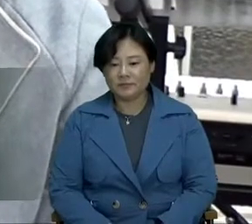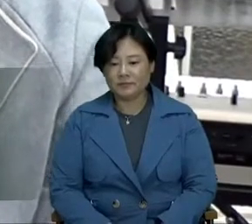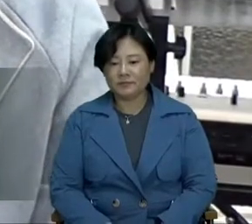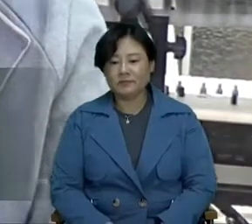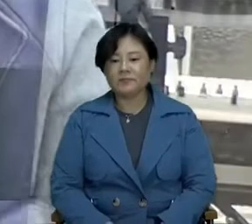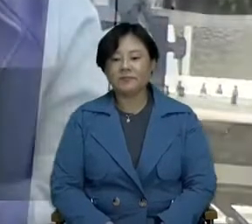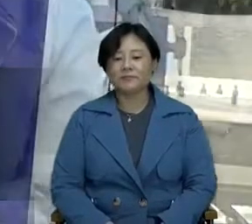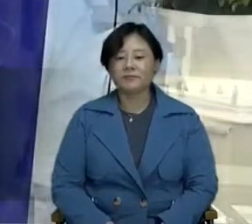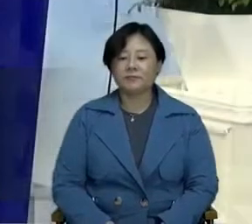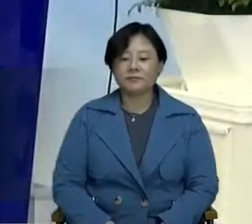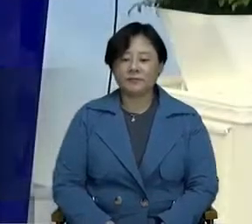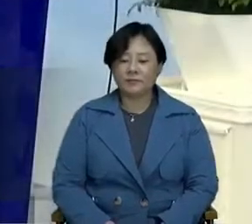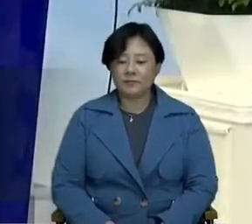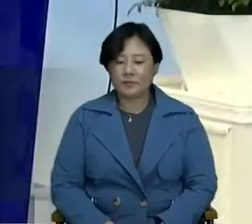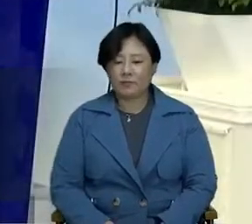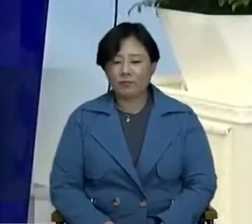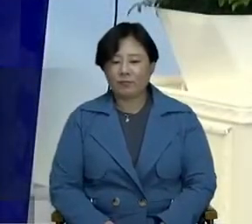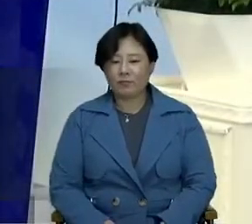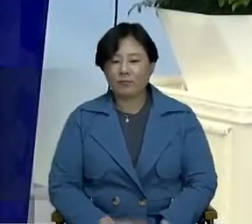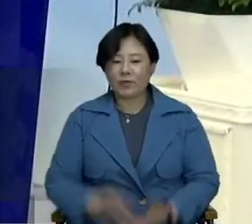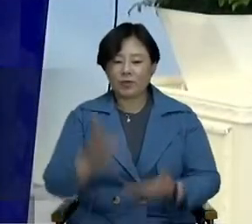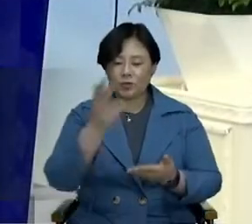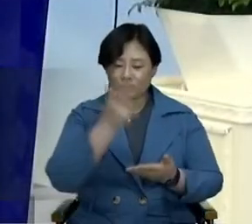주님은 선하십니다.